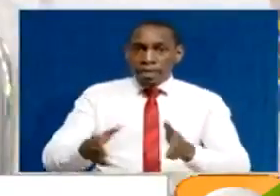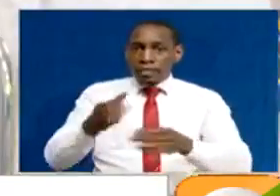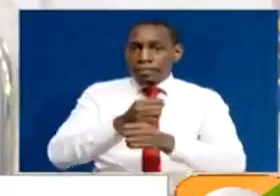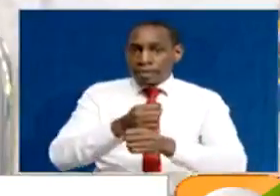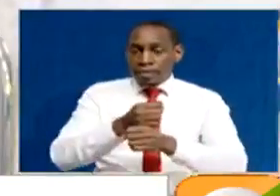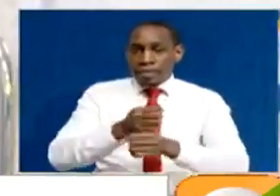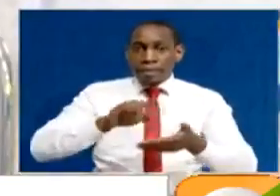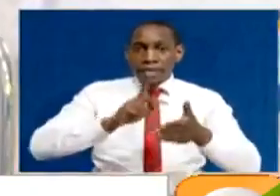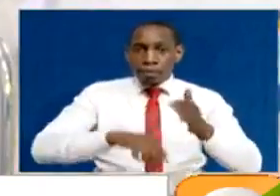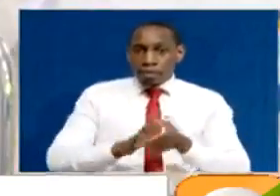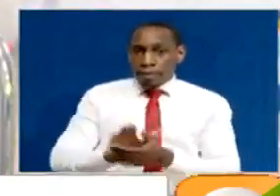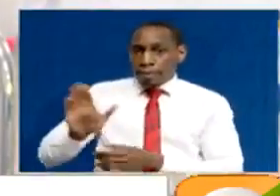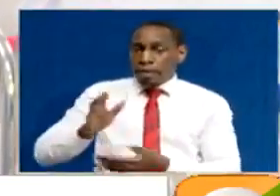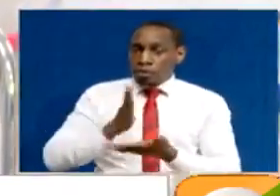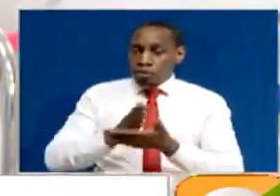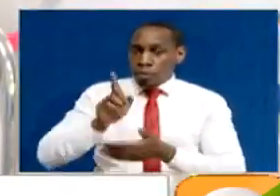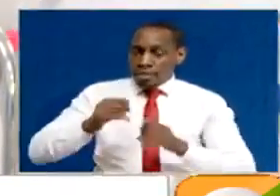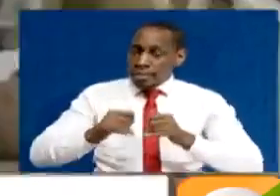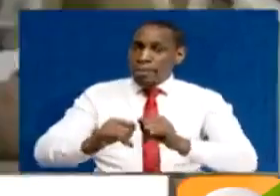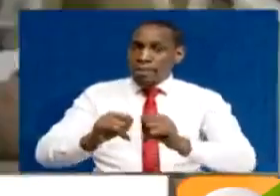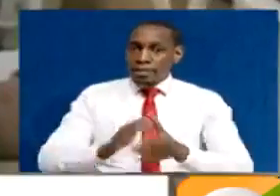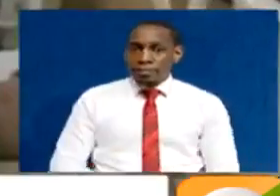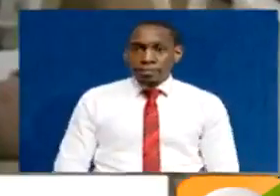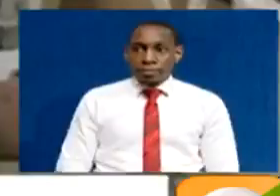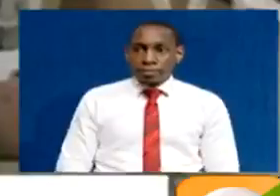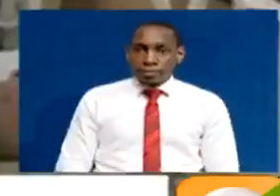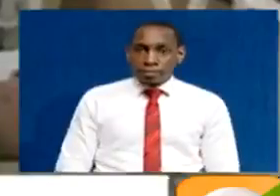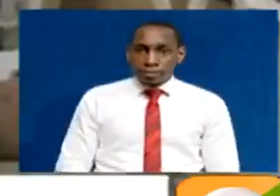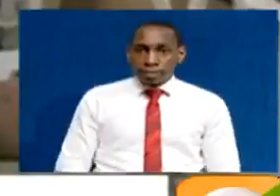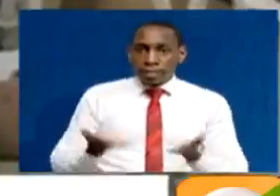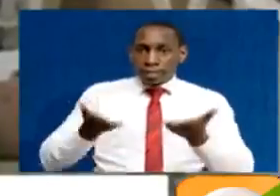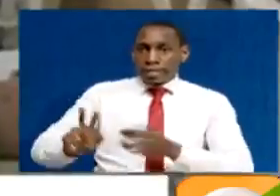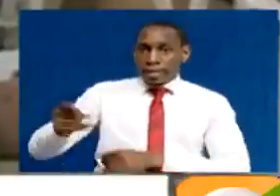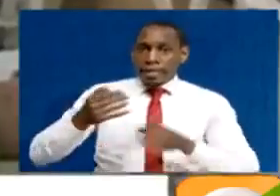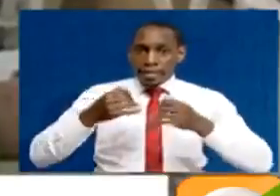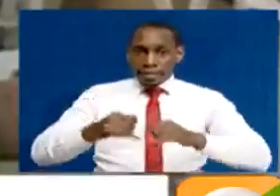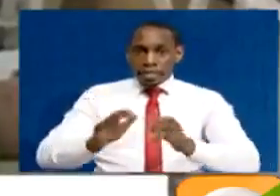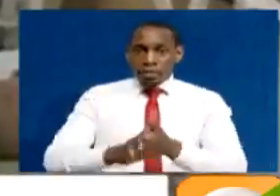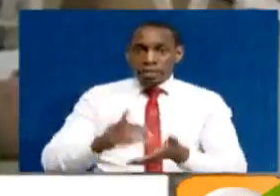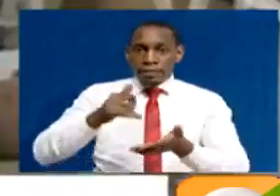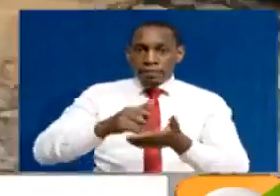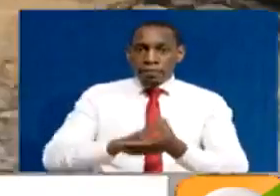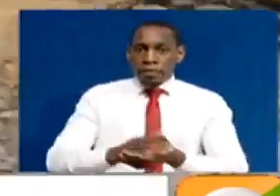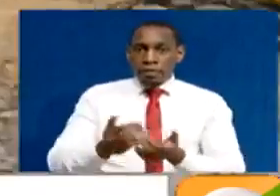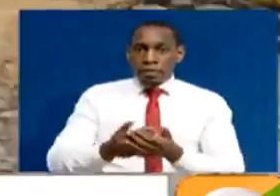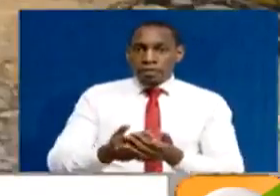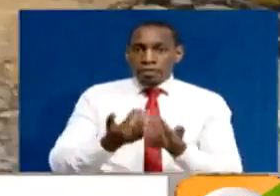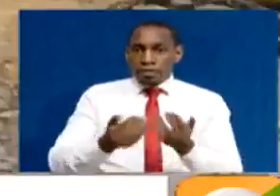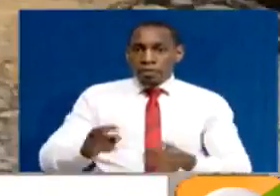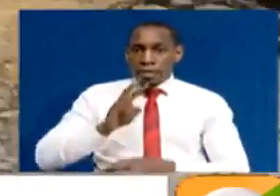Alliance, which means he has to see this happen. Hapa nchini jaribio hilo lilijumuisha zaidi ya